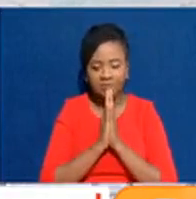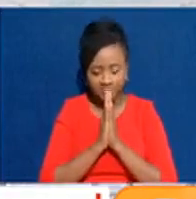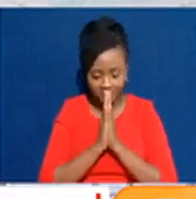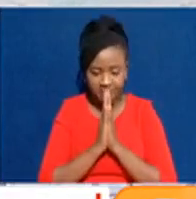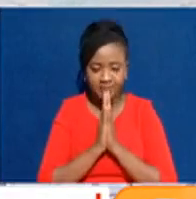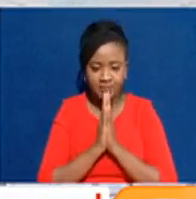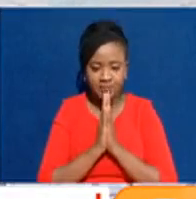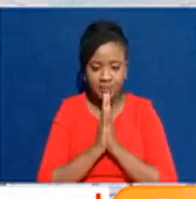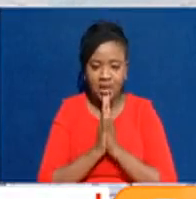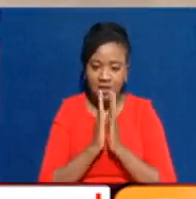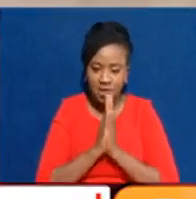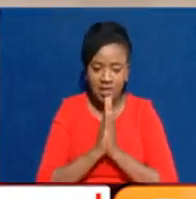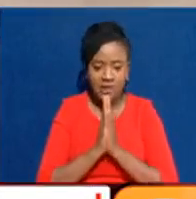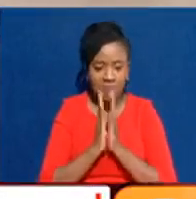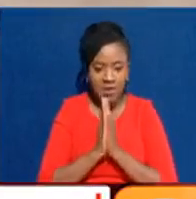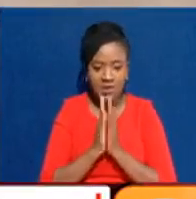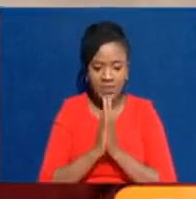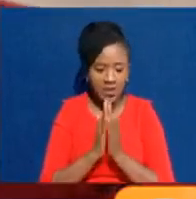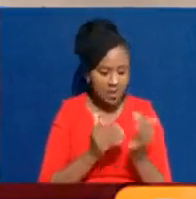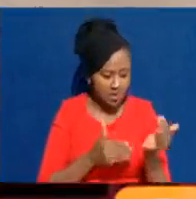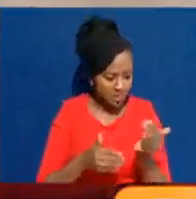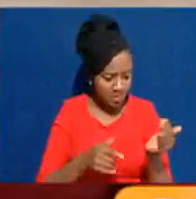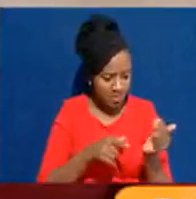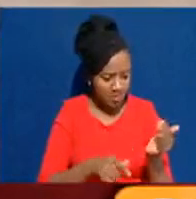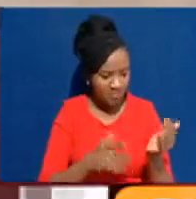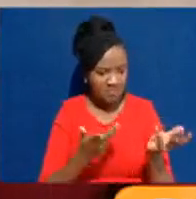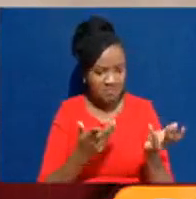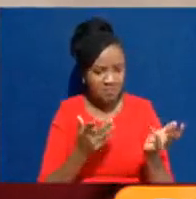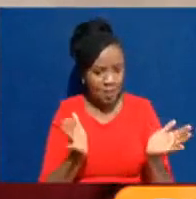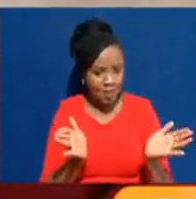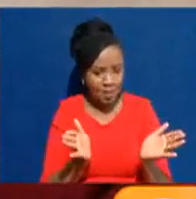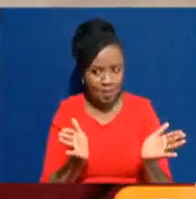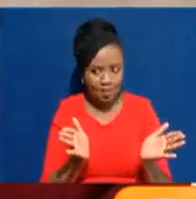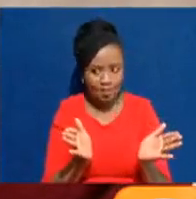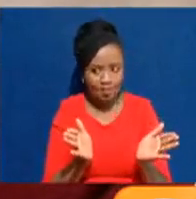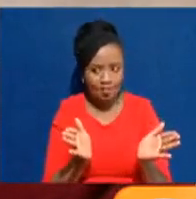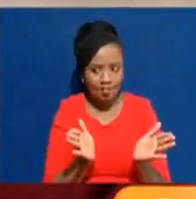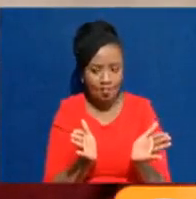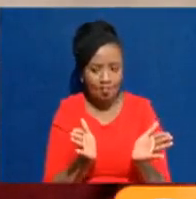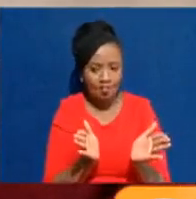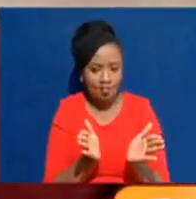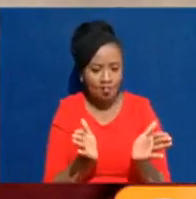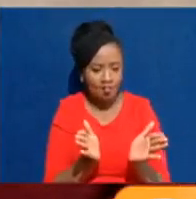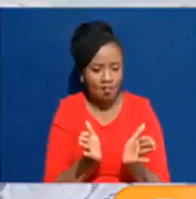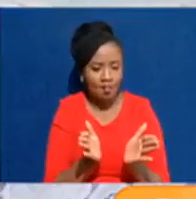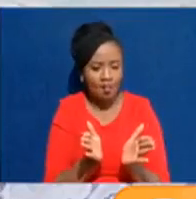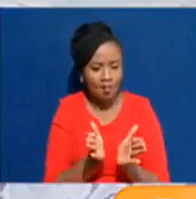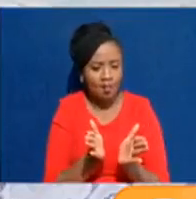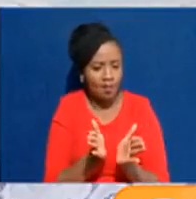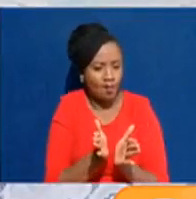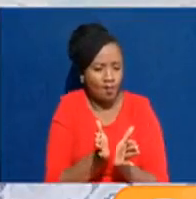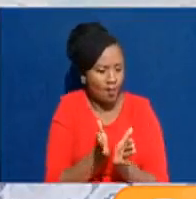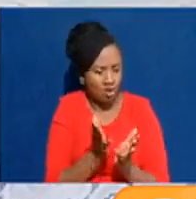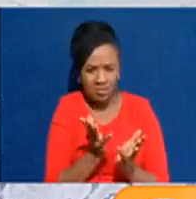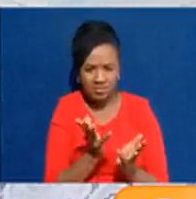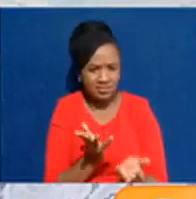tu namna hiyo, mtoto akawa sasa anaisha tu mwili pole pole. Mpaka mtoto akawa ameisha mwili